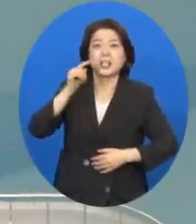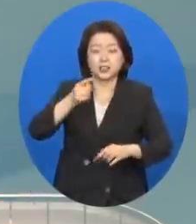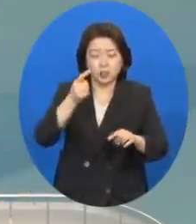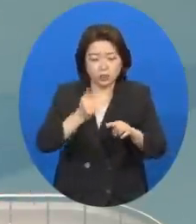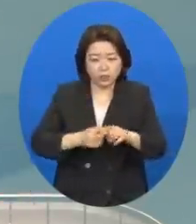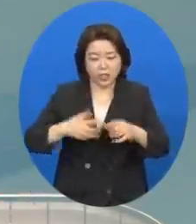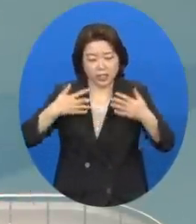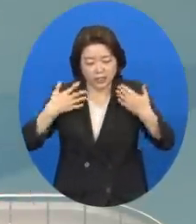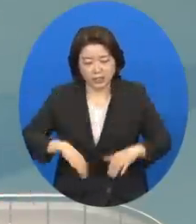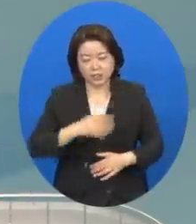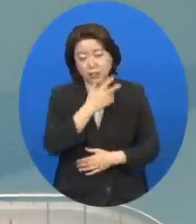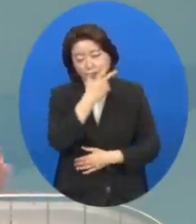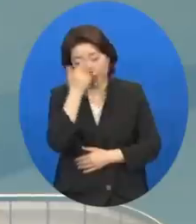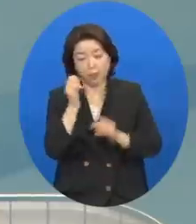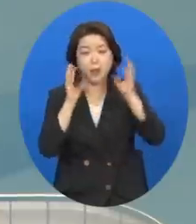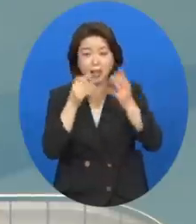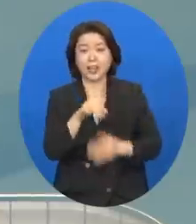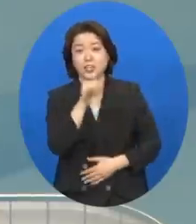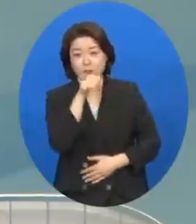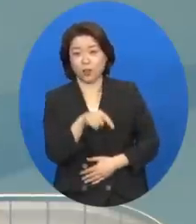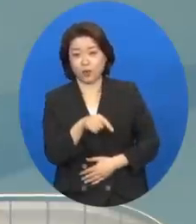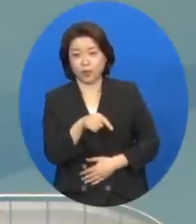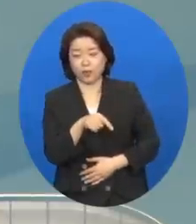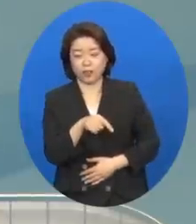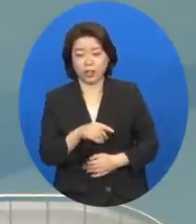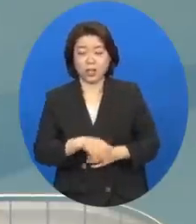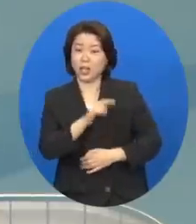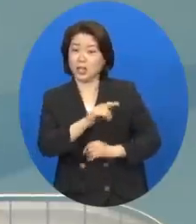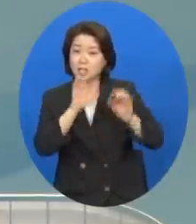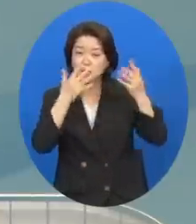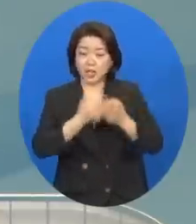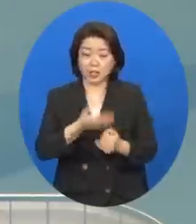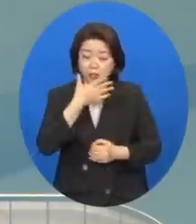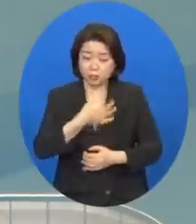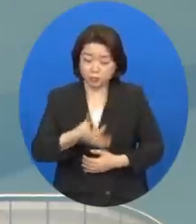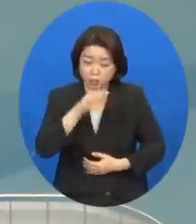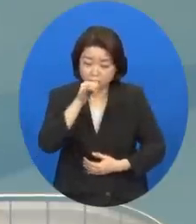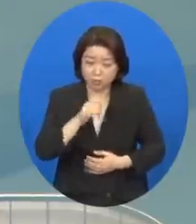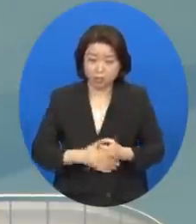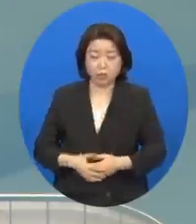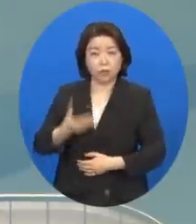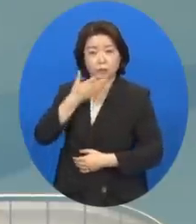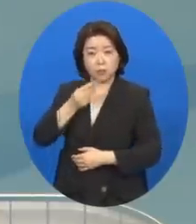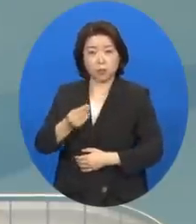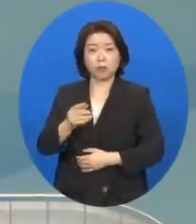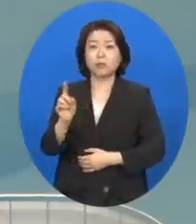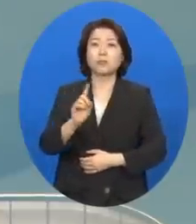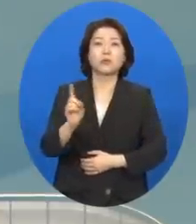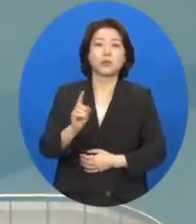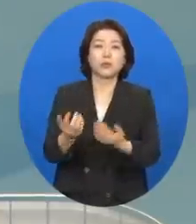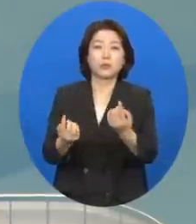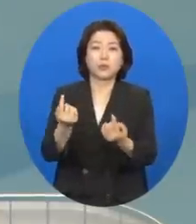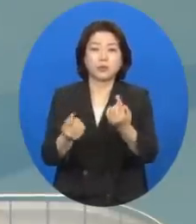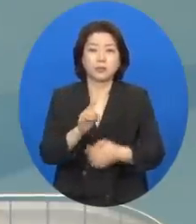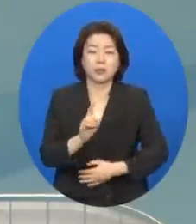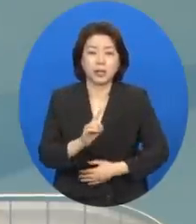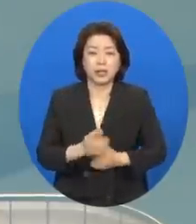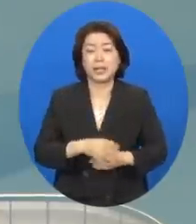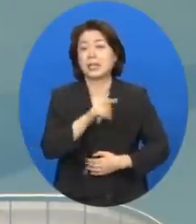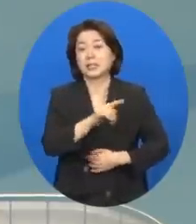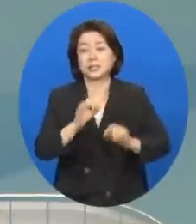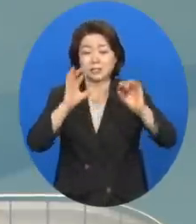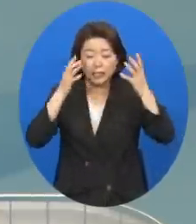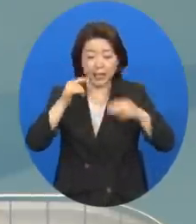합시다. 그 아이가 불행해요? 복된 아이예요? 그